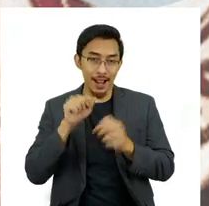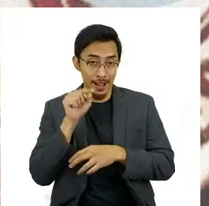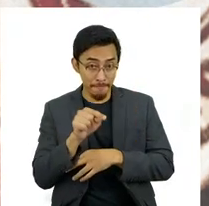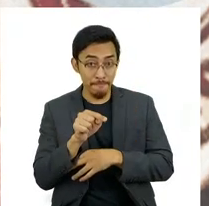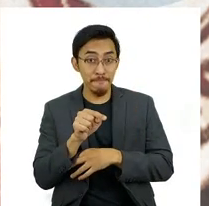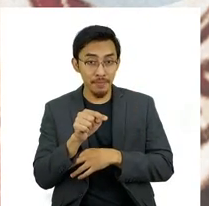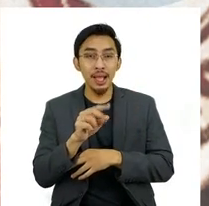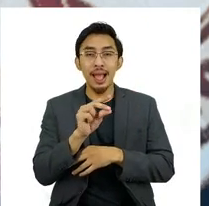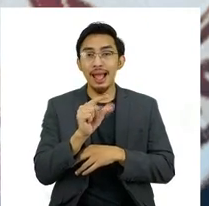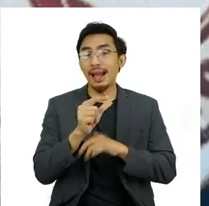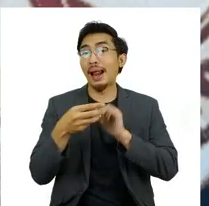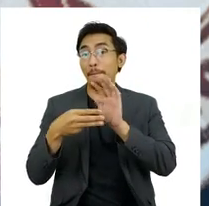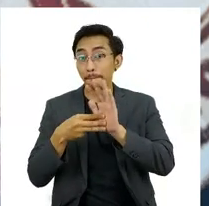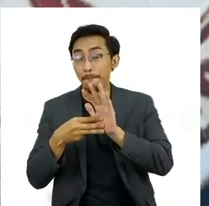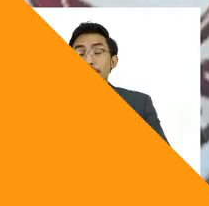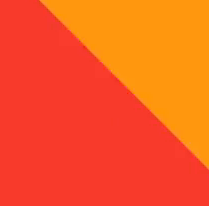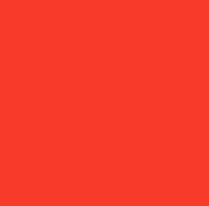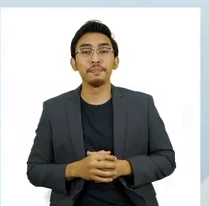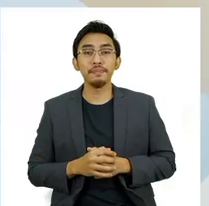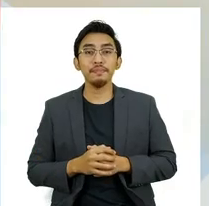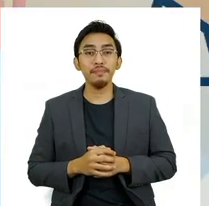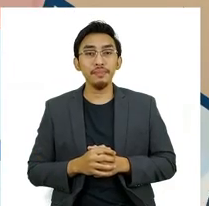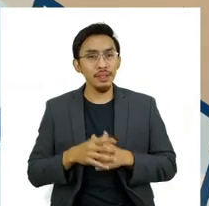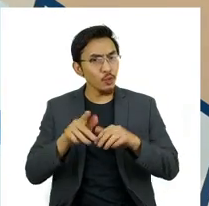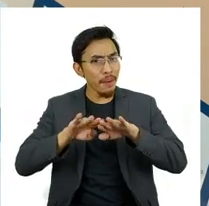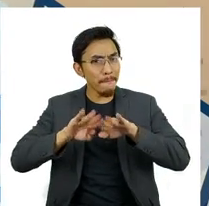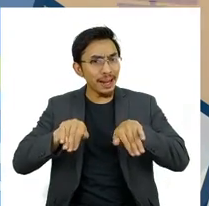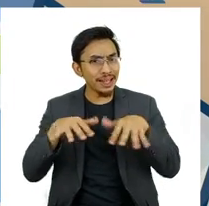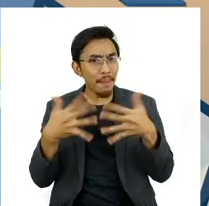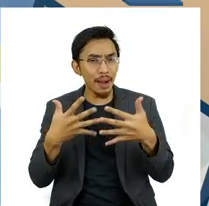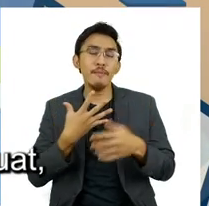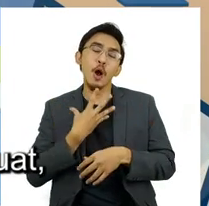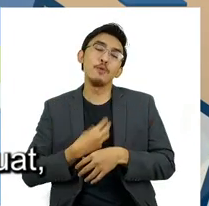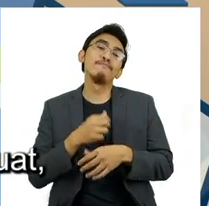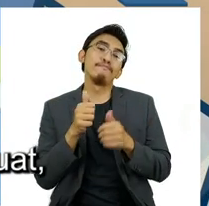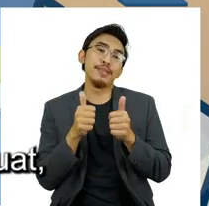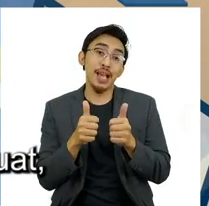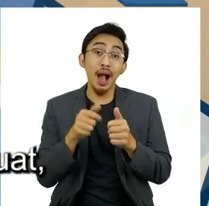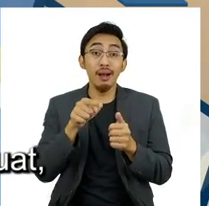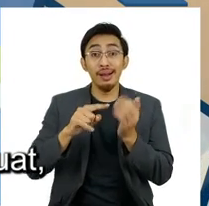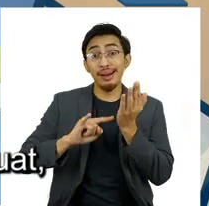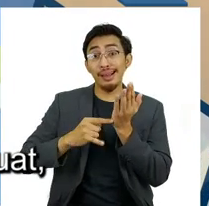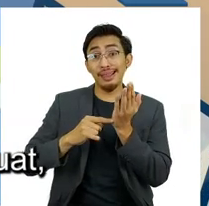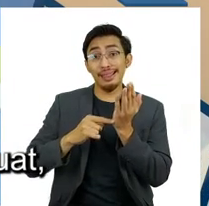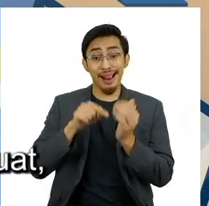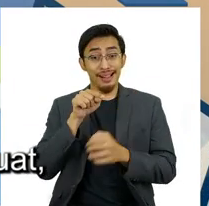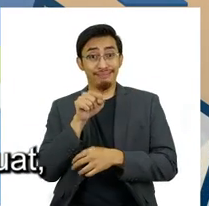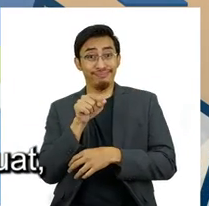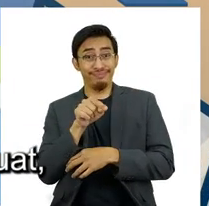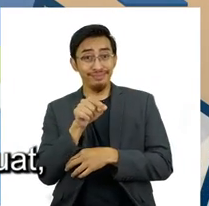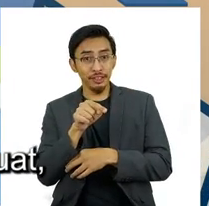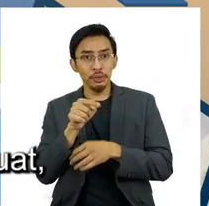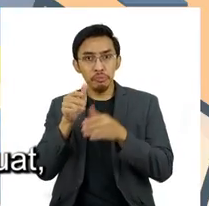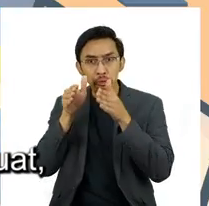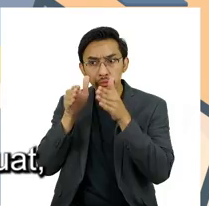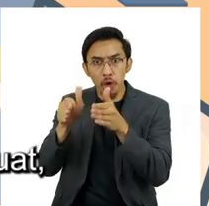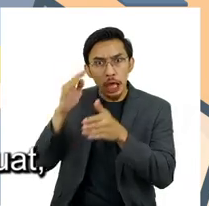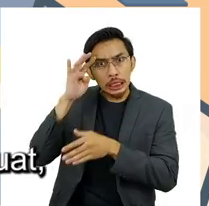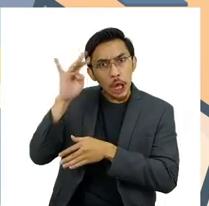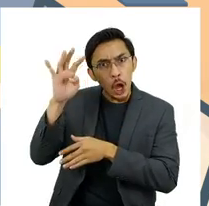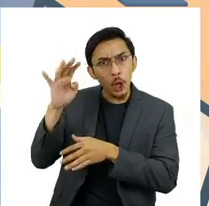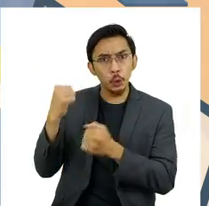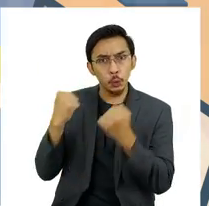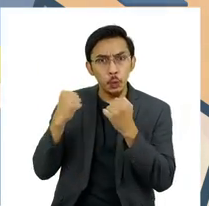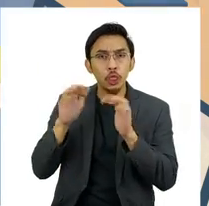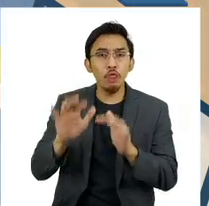atau digital rights management. Perbedaan ini dapat dimaklumi karena hak digital tidak berlabuh pada kerangka teoritis yang